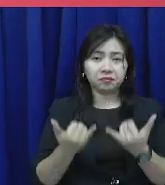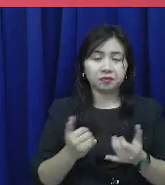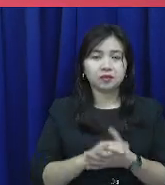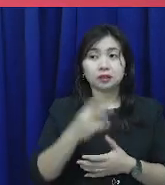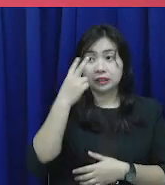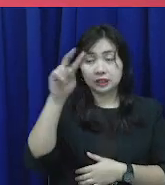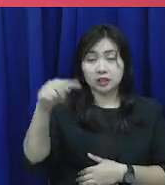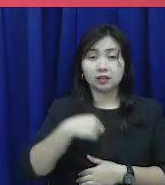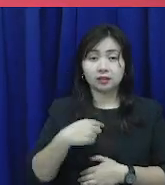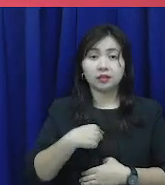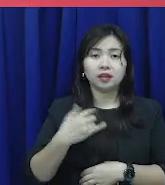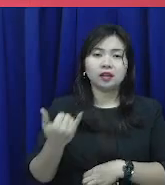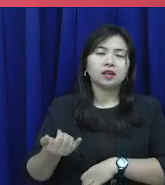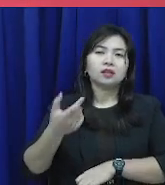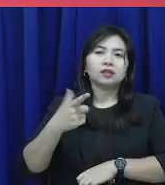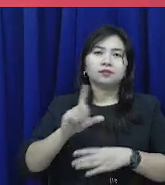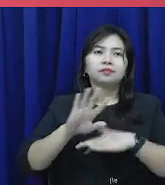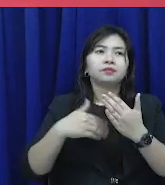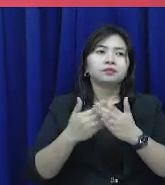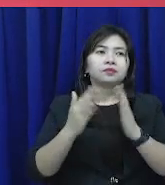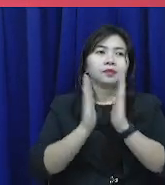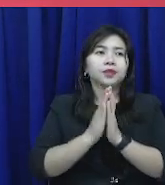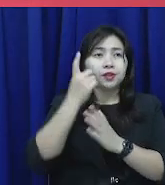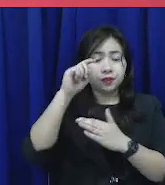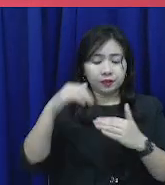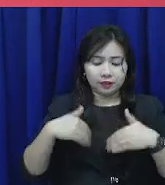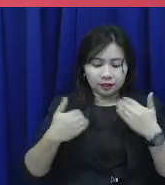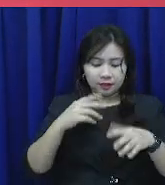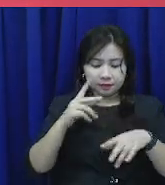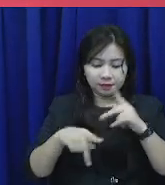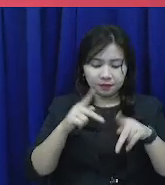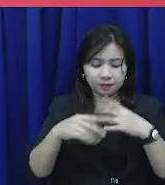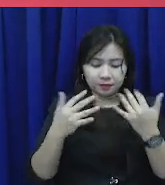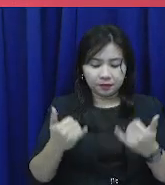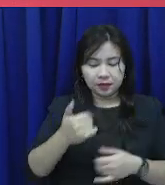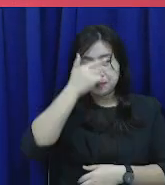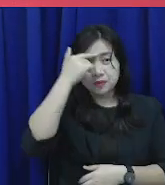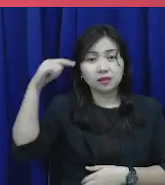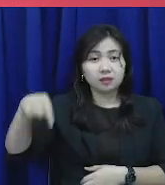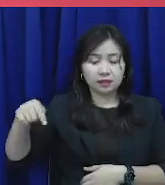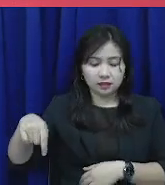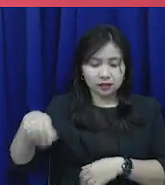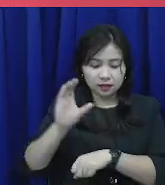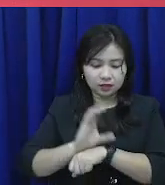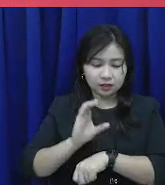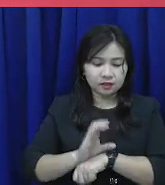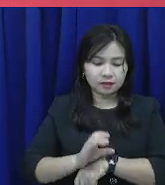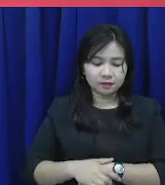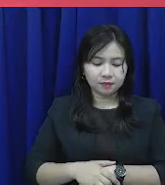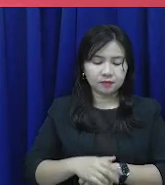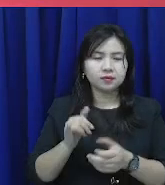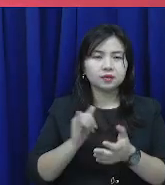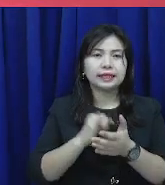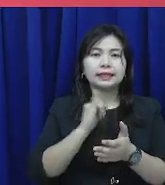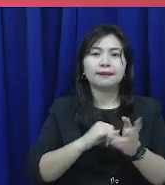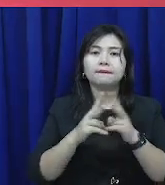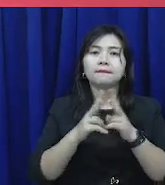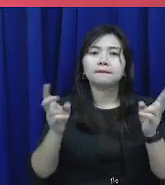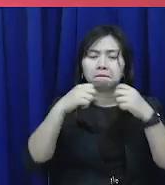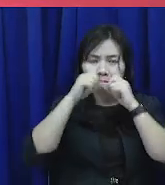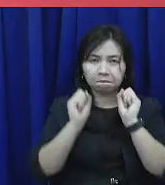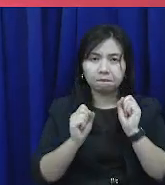ako Let's pray for our young people and take them seriously Bakit dito sa church natin ha ang it's it's a sad picture na